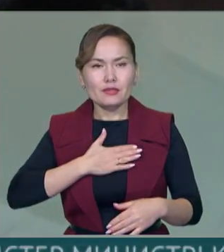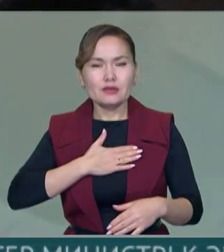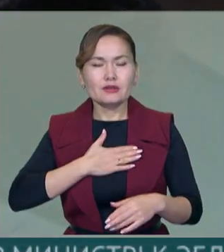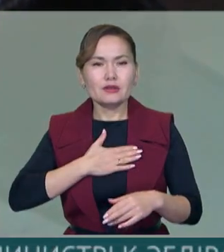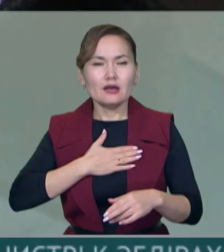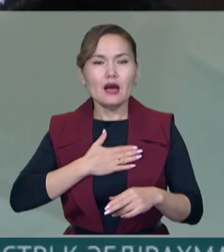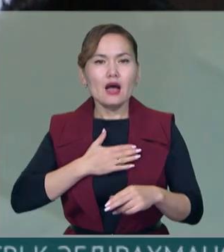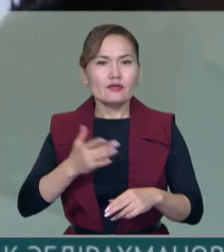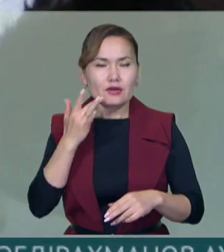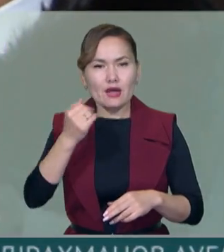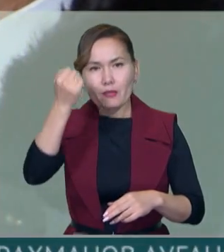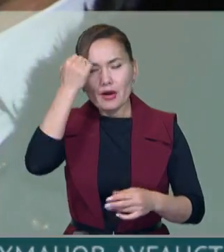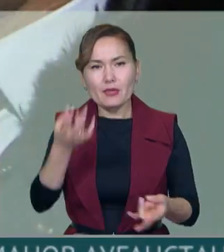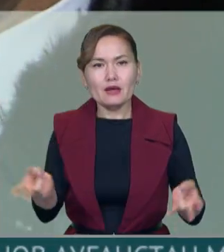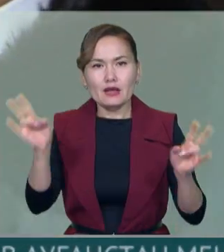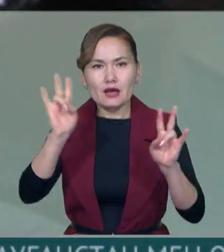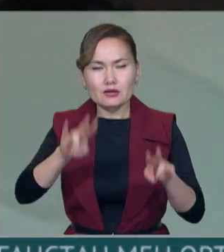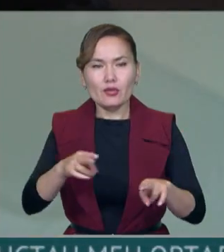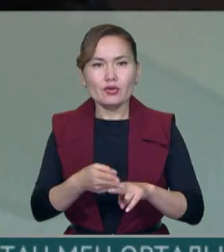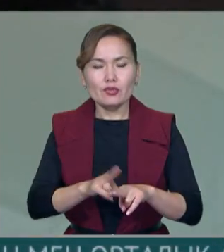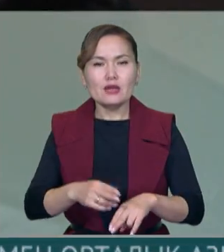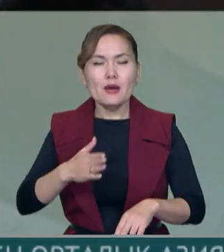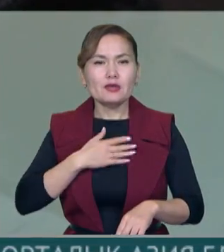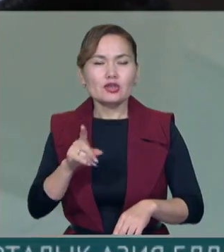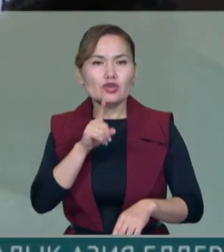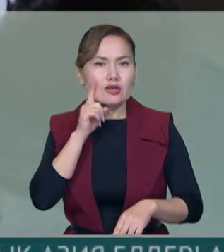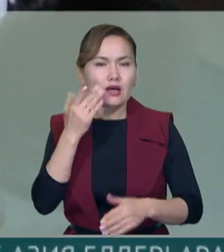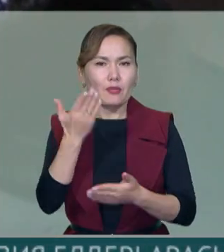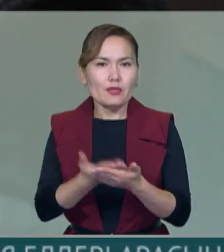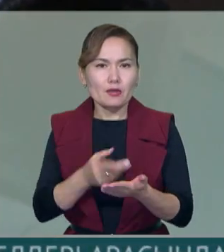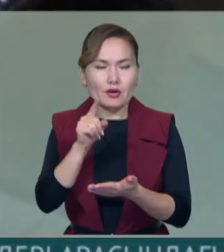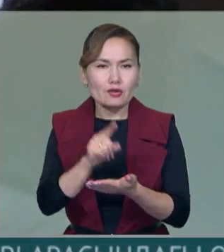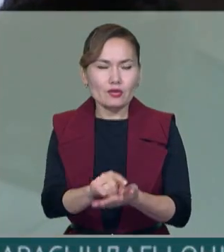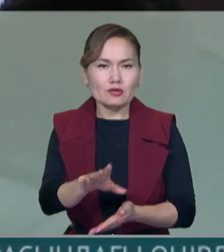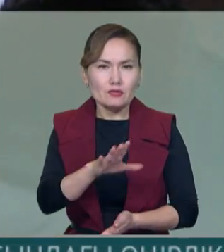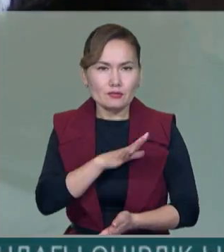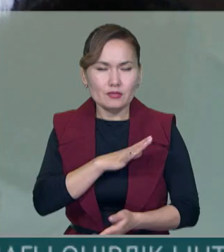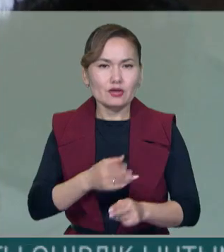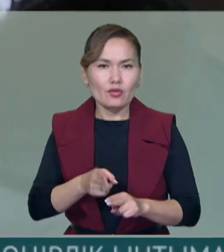ұрпақтары әрбір ана тасты менің атам, менің әкем деп соны сондай бір